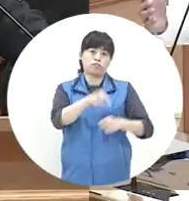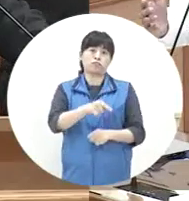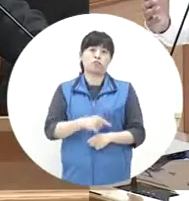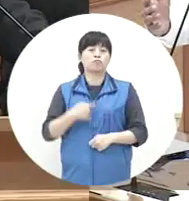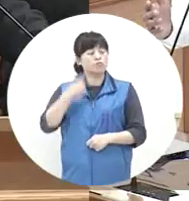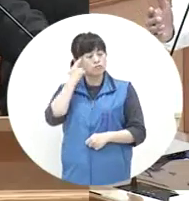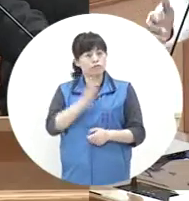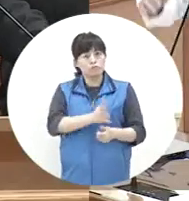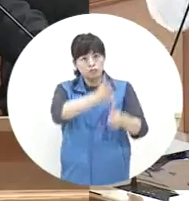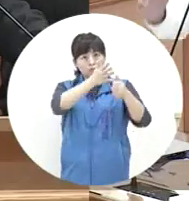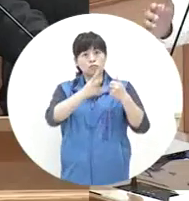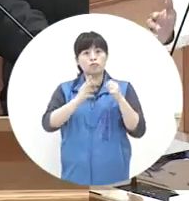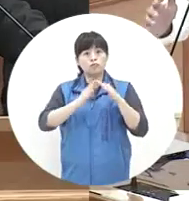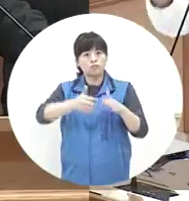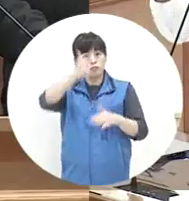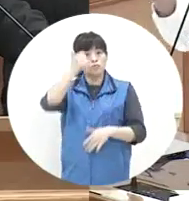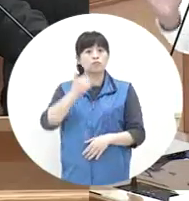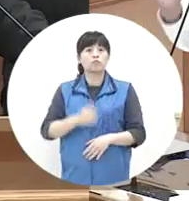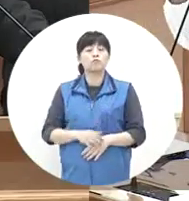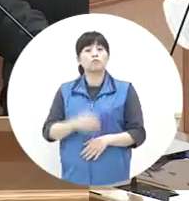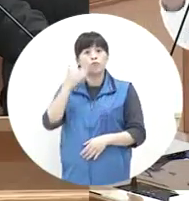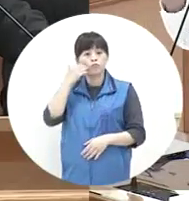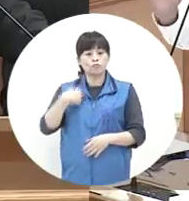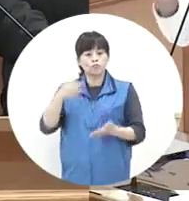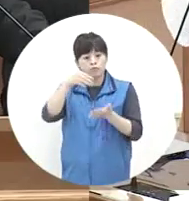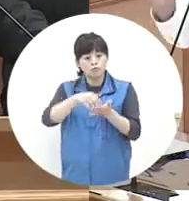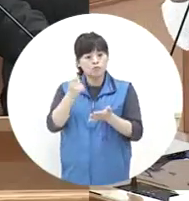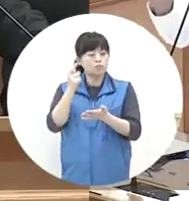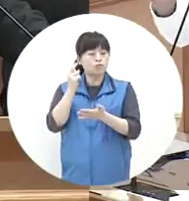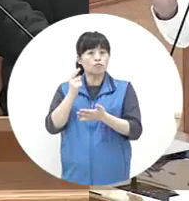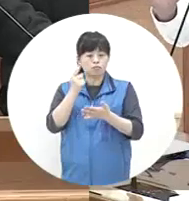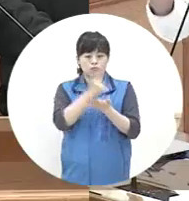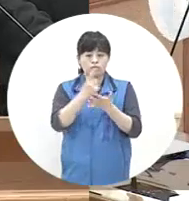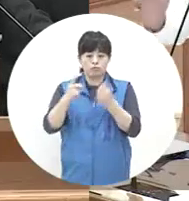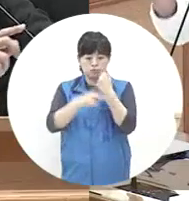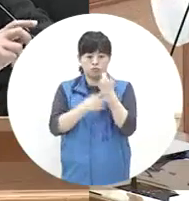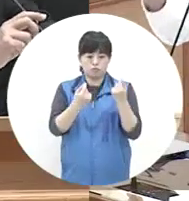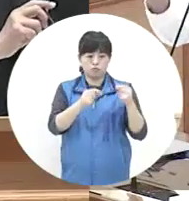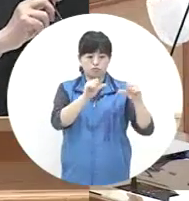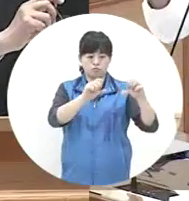想问一下市长，如果我们至少要每个里一样是5万块，